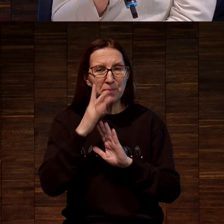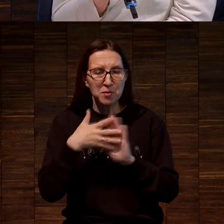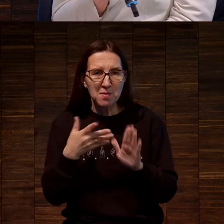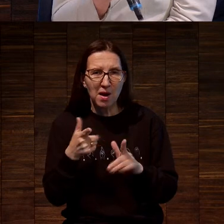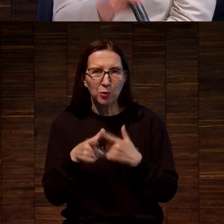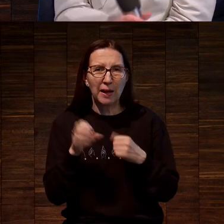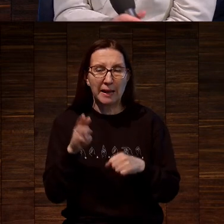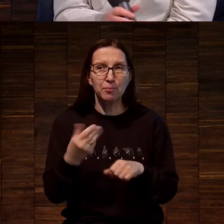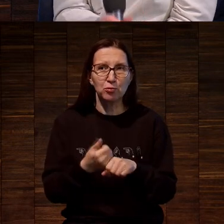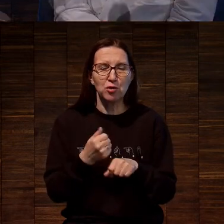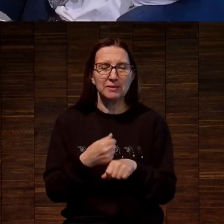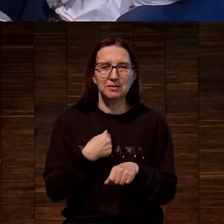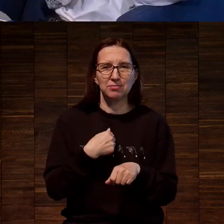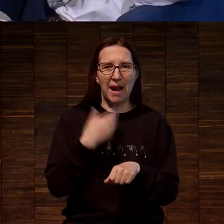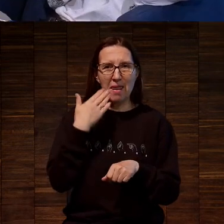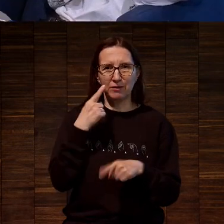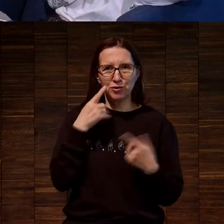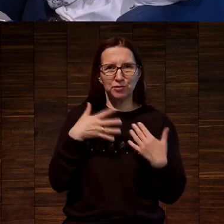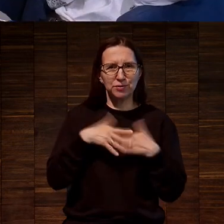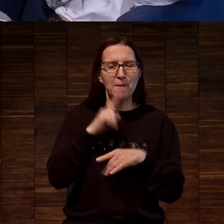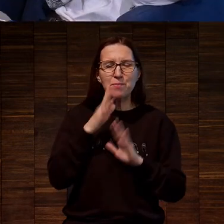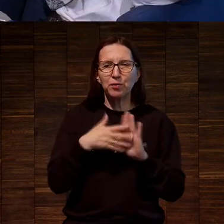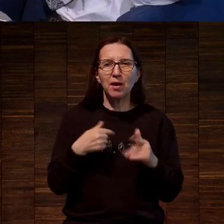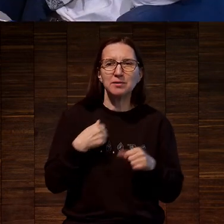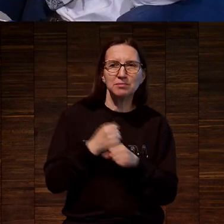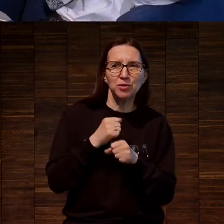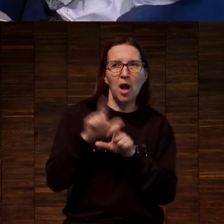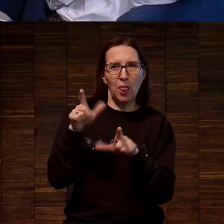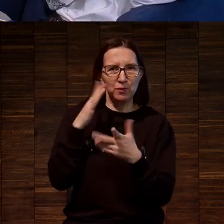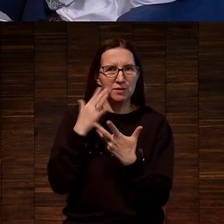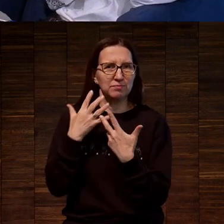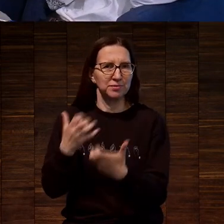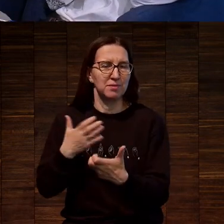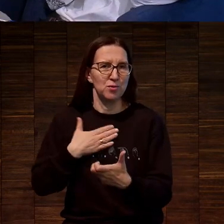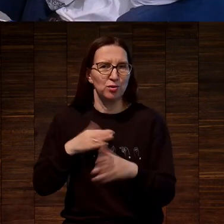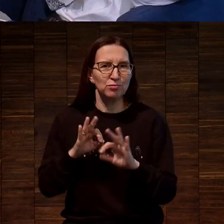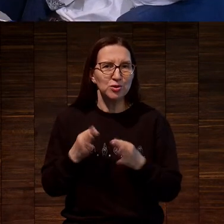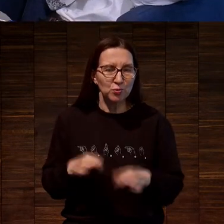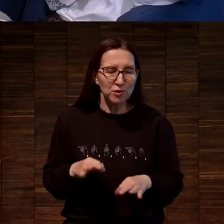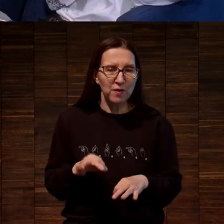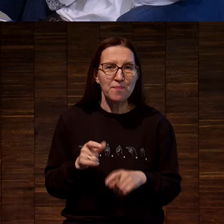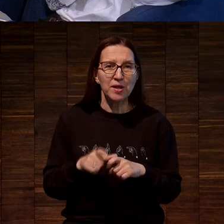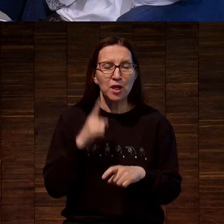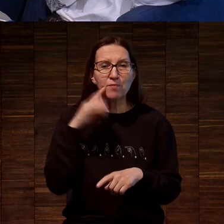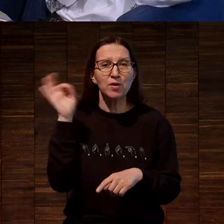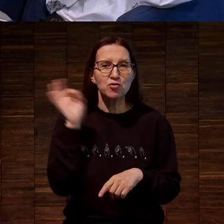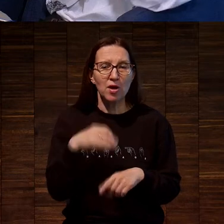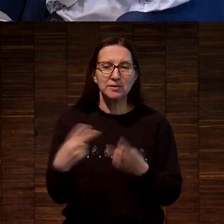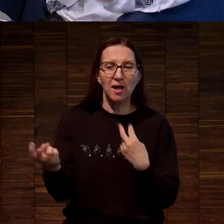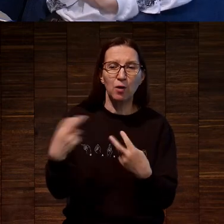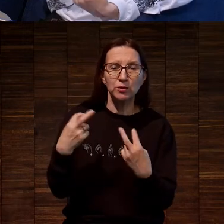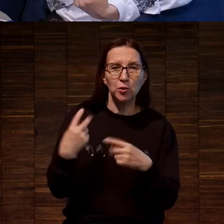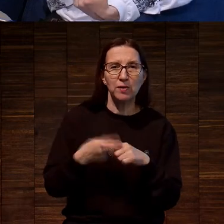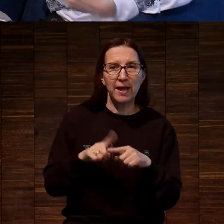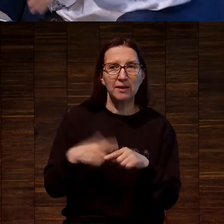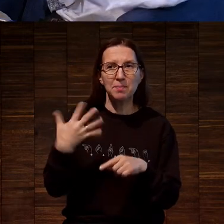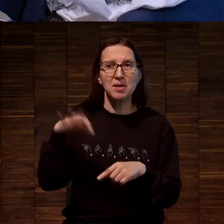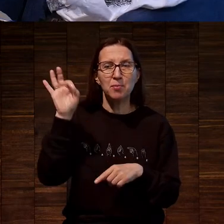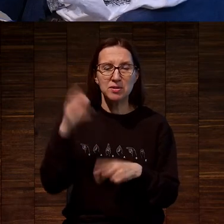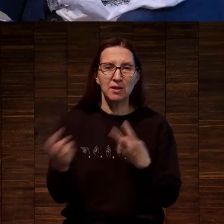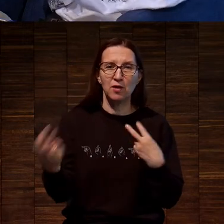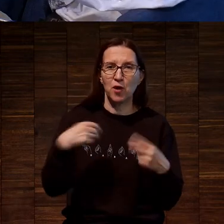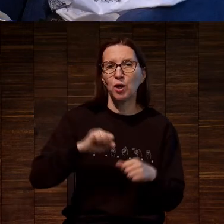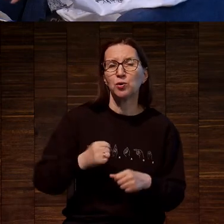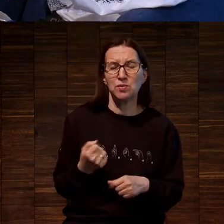И дружеское зрительское внимание. Мы заметили, что часто аудитория состоит, это 50% друзей. Мы